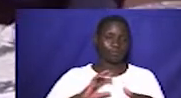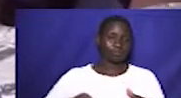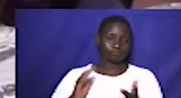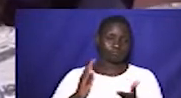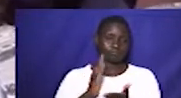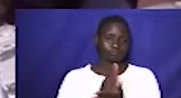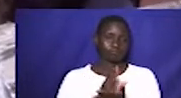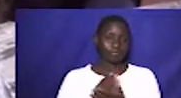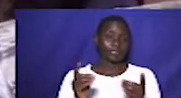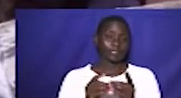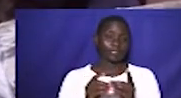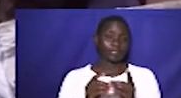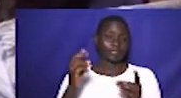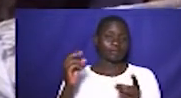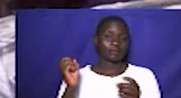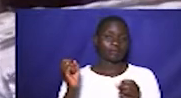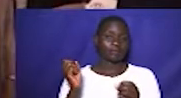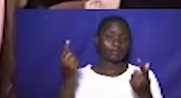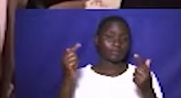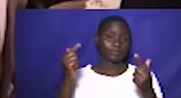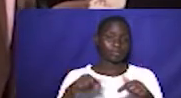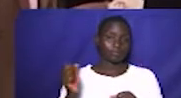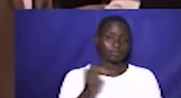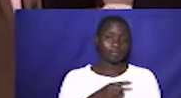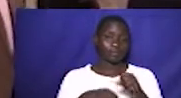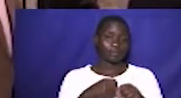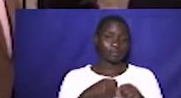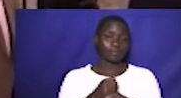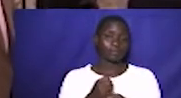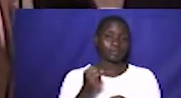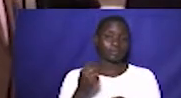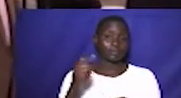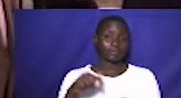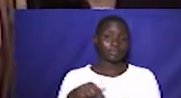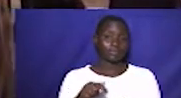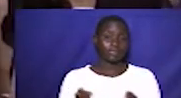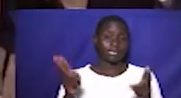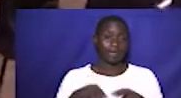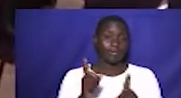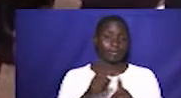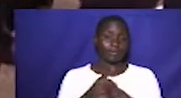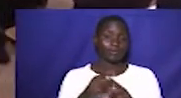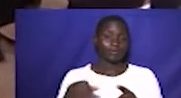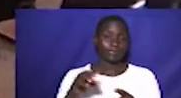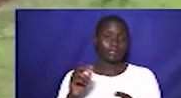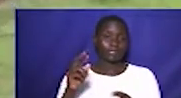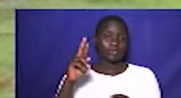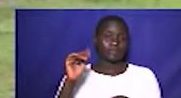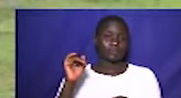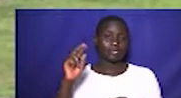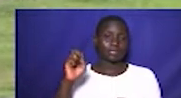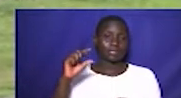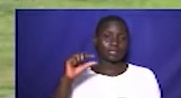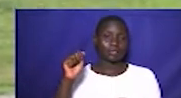stariki chalenge meronge bere na bere omutyenyo yo mwakoyo asobere ko koreka chinsemo ao ao bunarianga bi nsemo ya